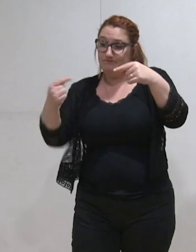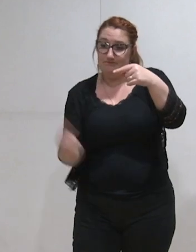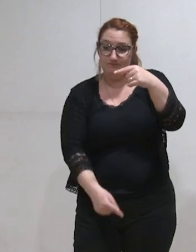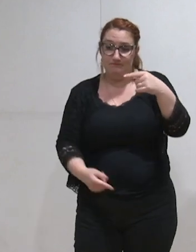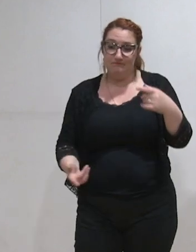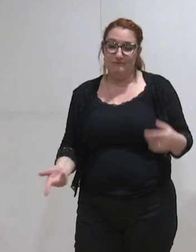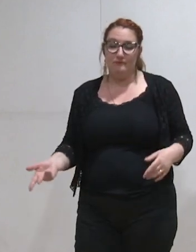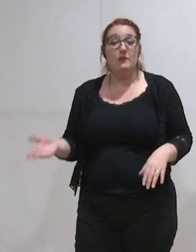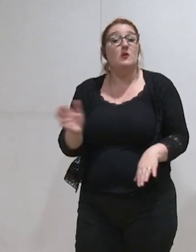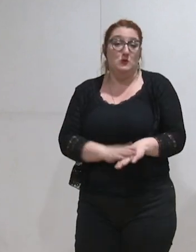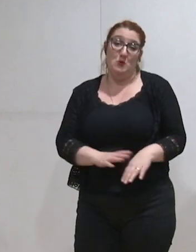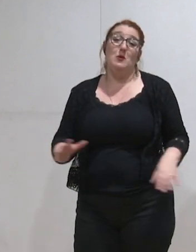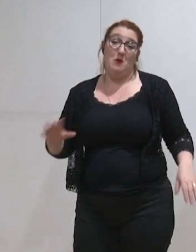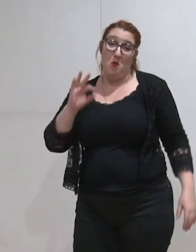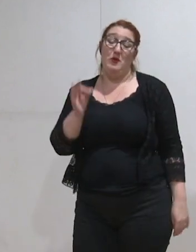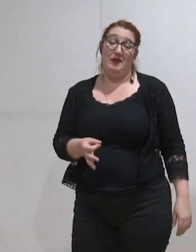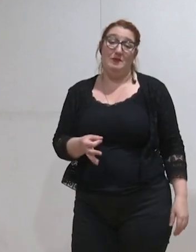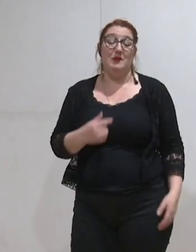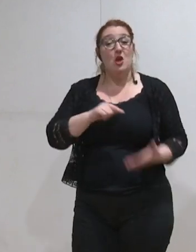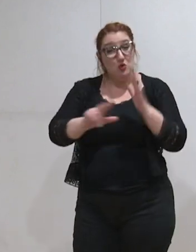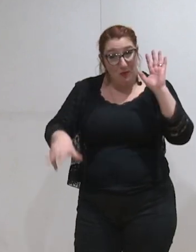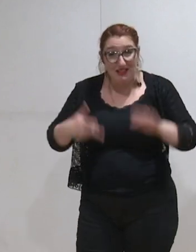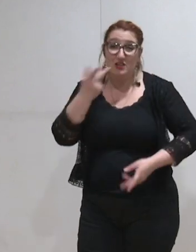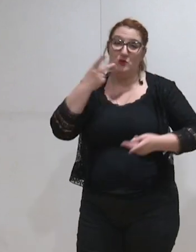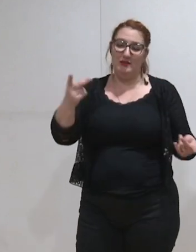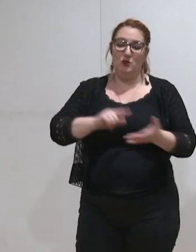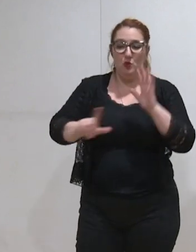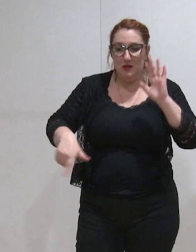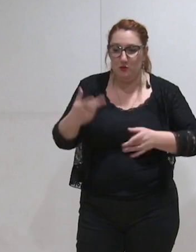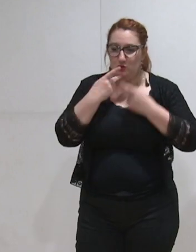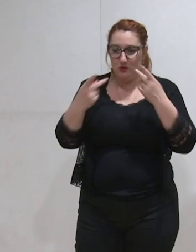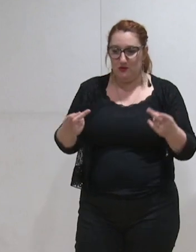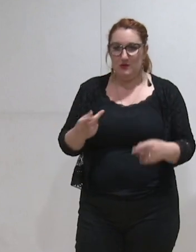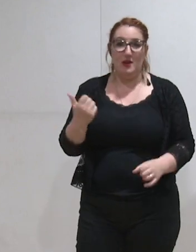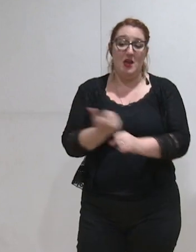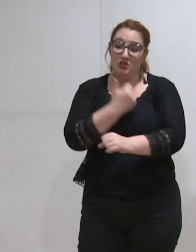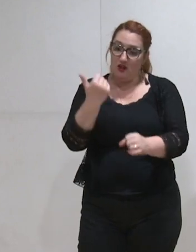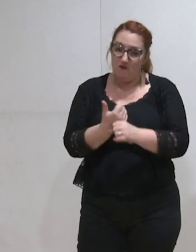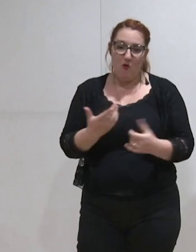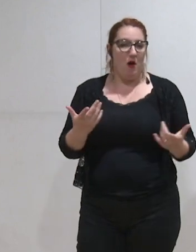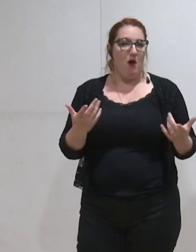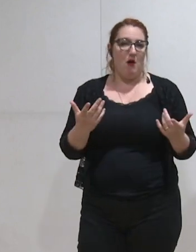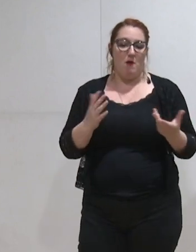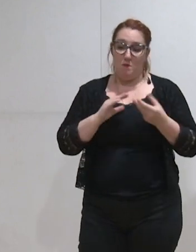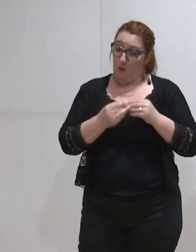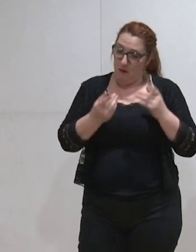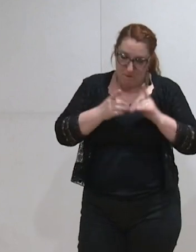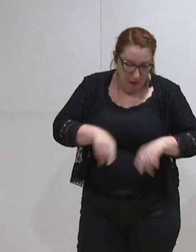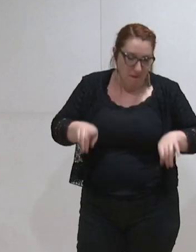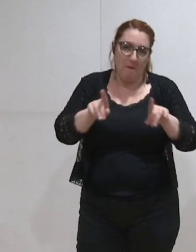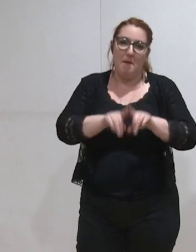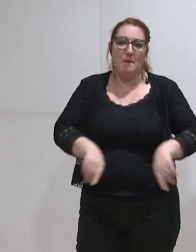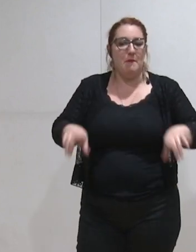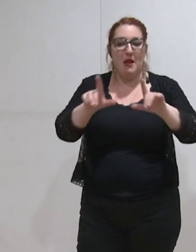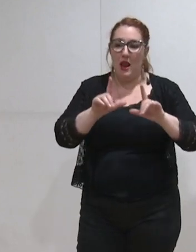prévu et je l'avais dit en 2013 et je l'avais dit en 2012 et à chaque fois ça s'est vérifié c'est ainsi j'espère